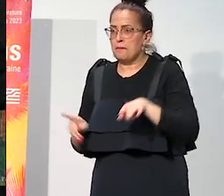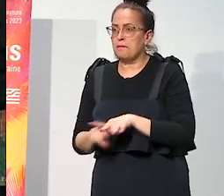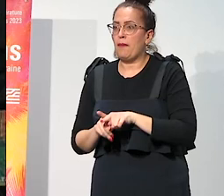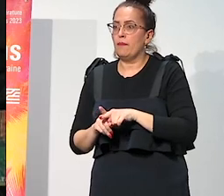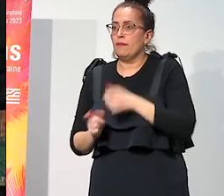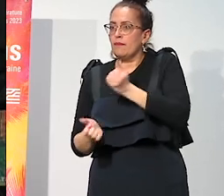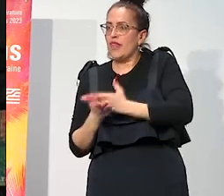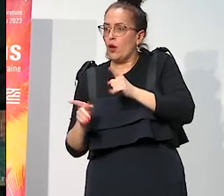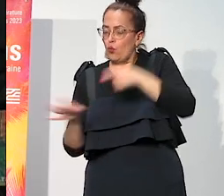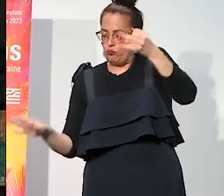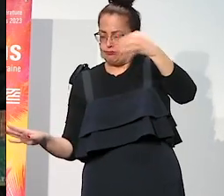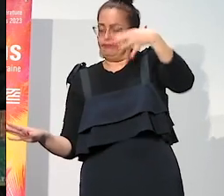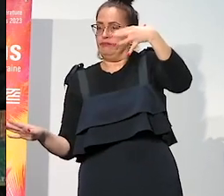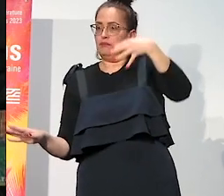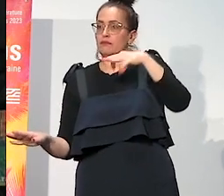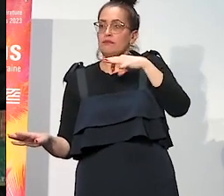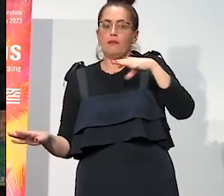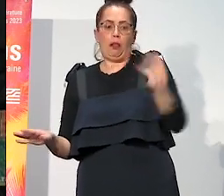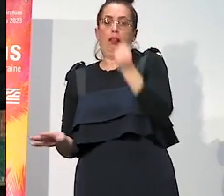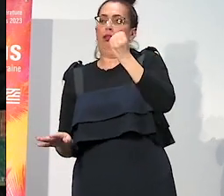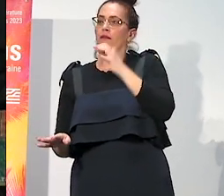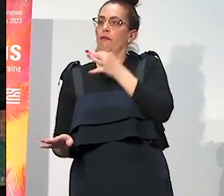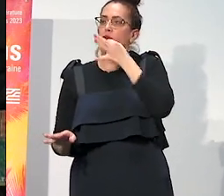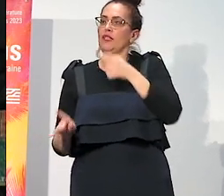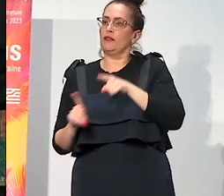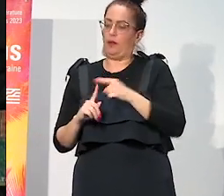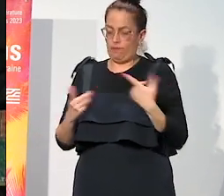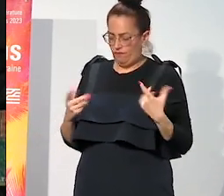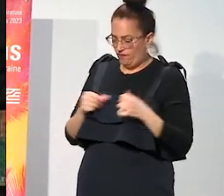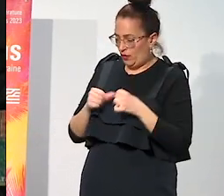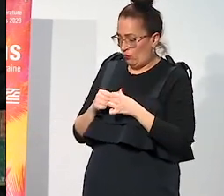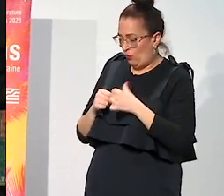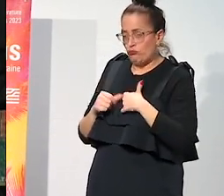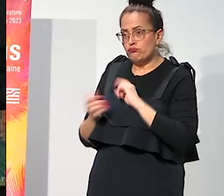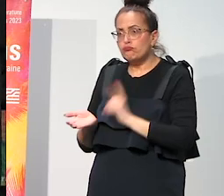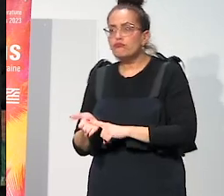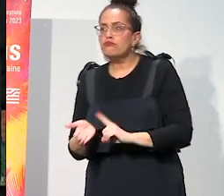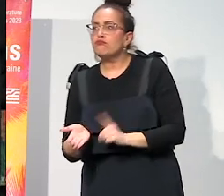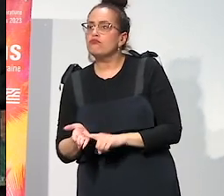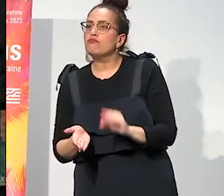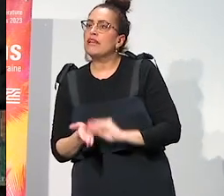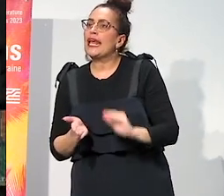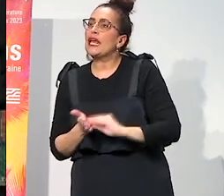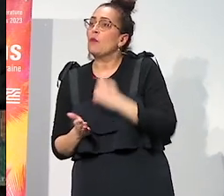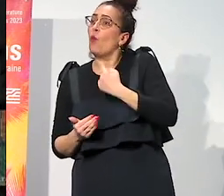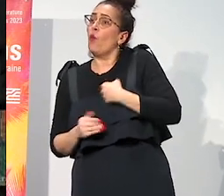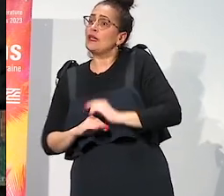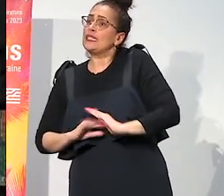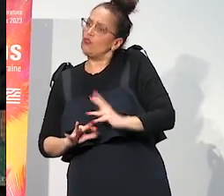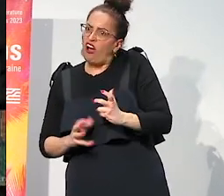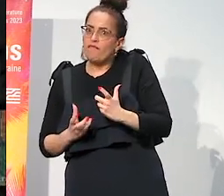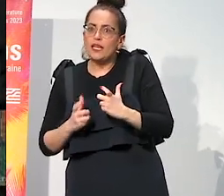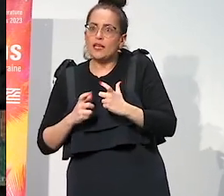s'empare, que c'est un prétexte un peu, pour s'autoriser le désir d'écrire plus que pour soi. Elle